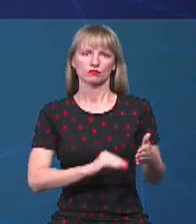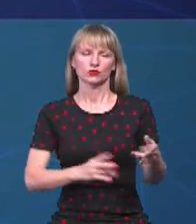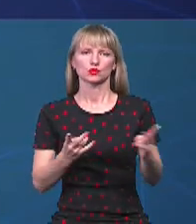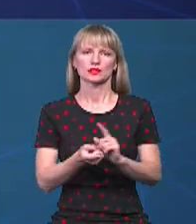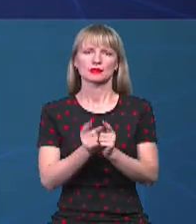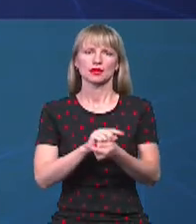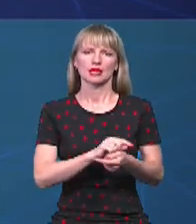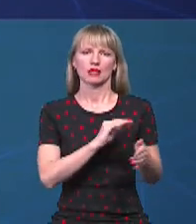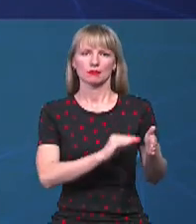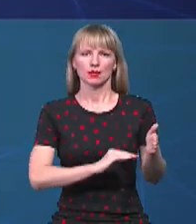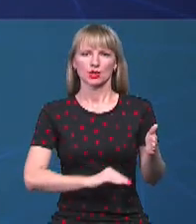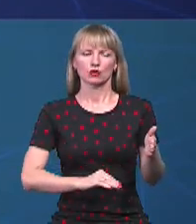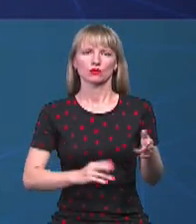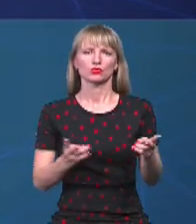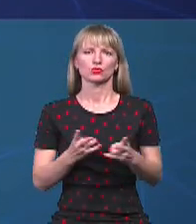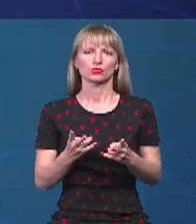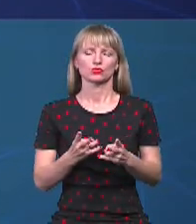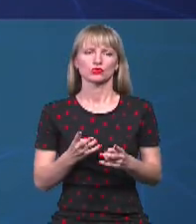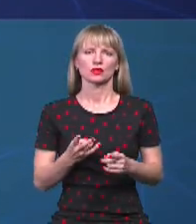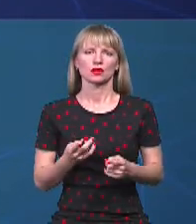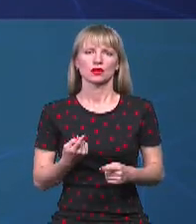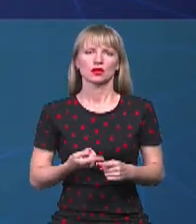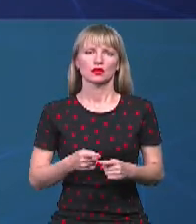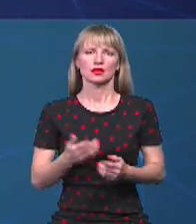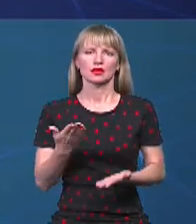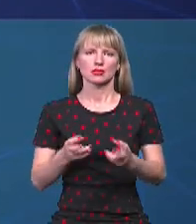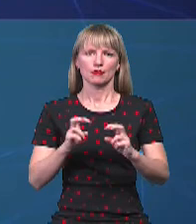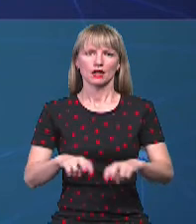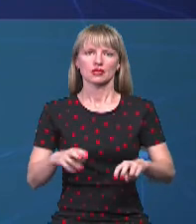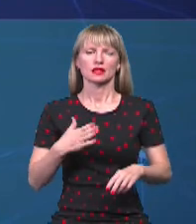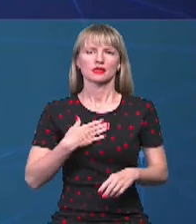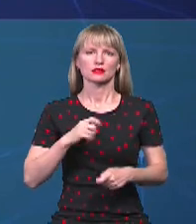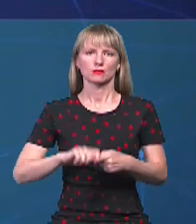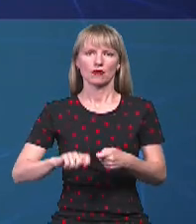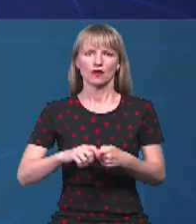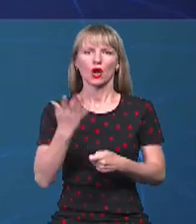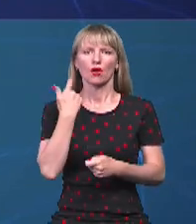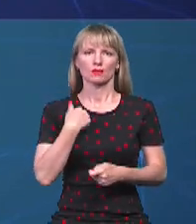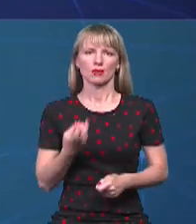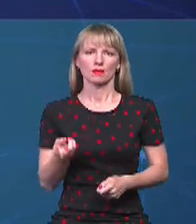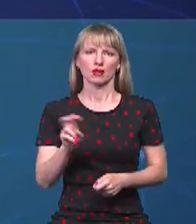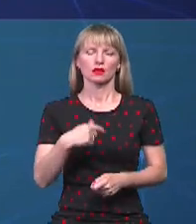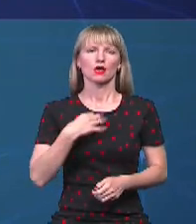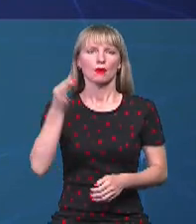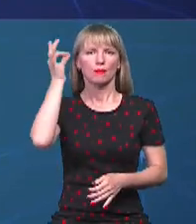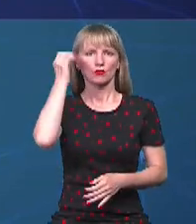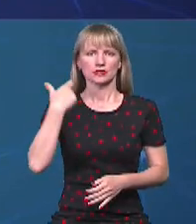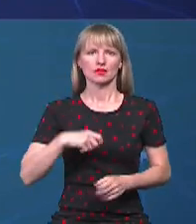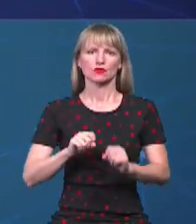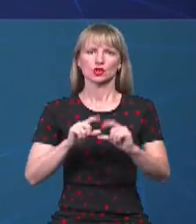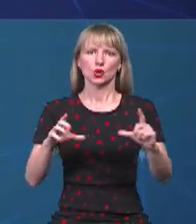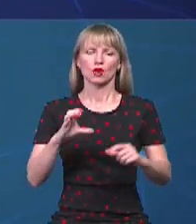изменять меню, необходимо идти в ногу со временем, потому что, если проанализировать наши инспекции, когда мы приходили, я помню себя в школе, в